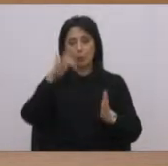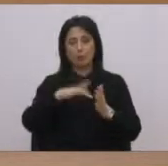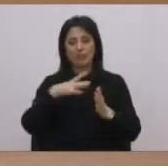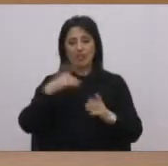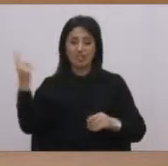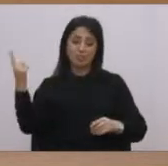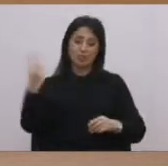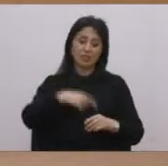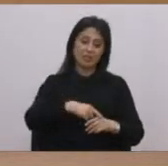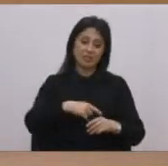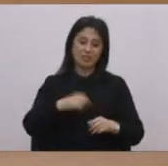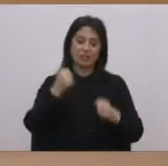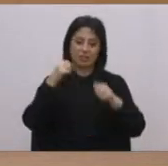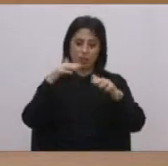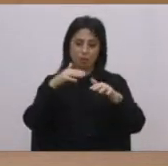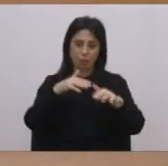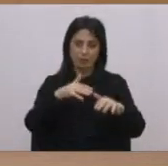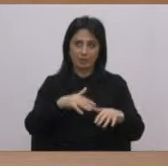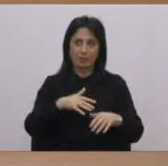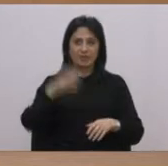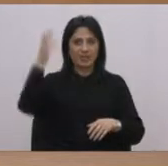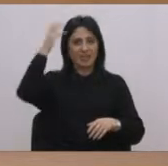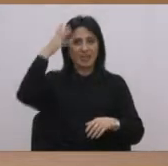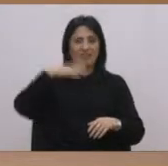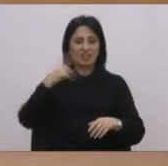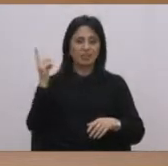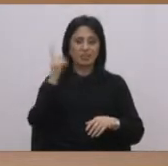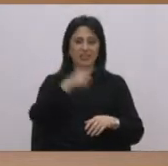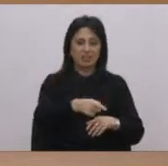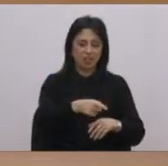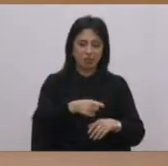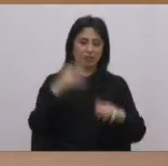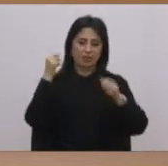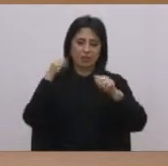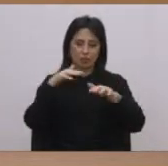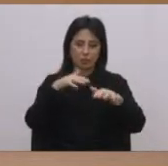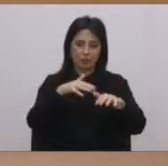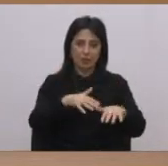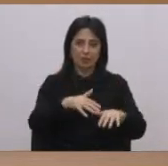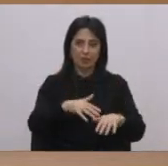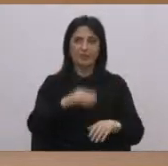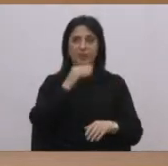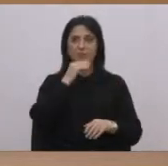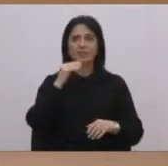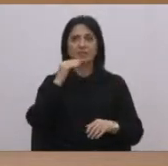თბილისში შემოსასვლელში საცობია. თელავიდან თბილისში შემოსასვლელში საცობია.